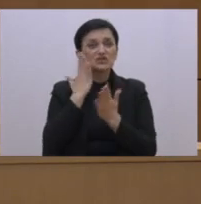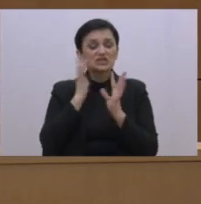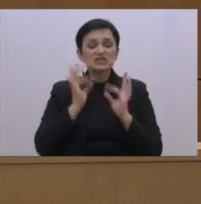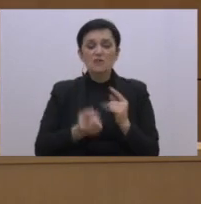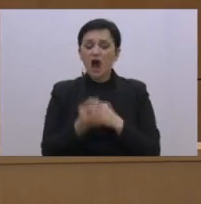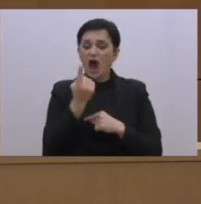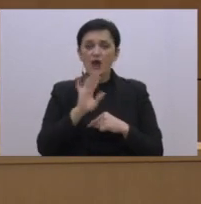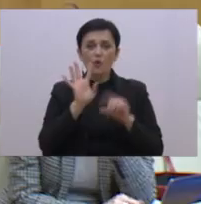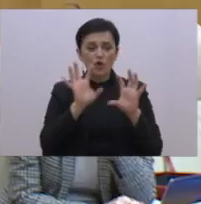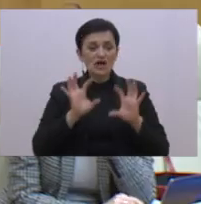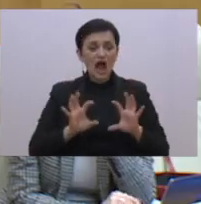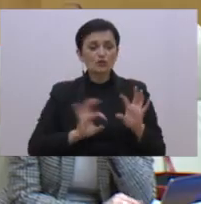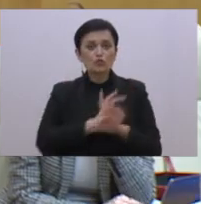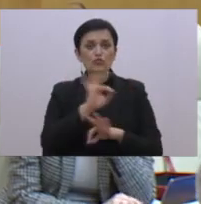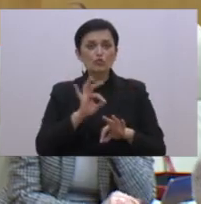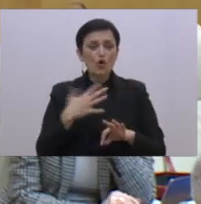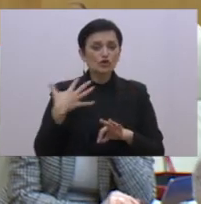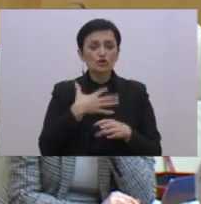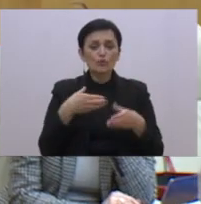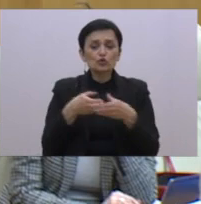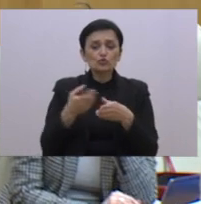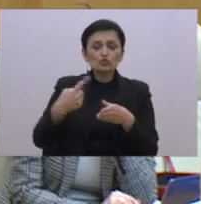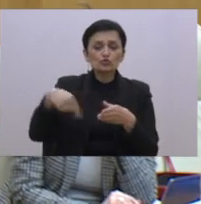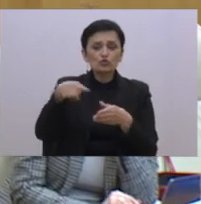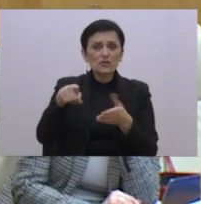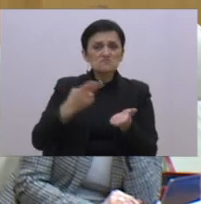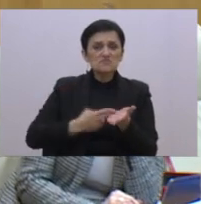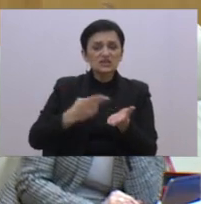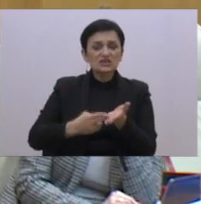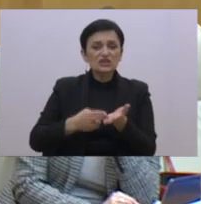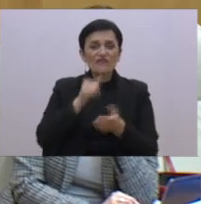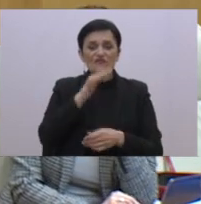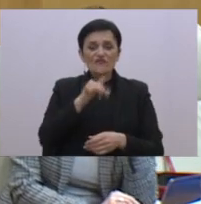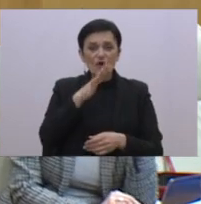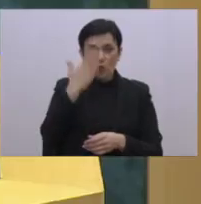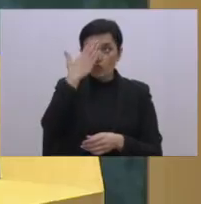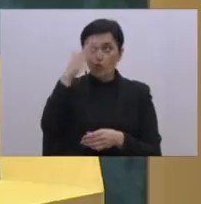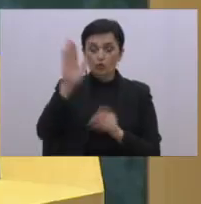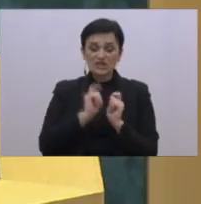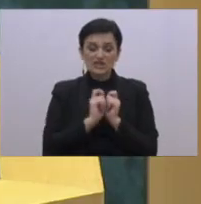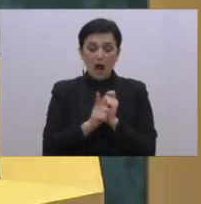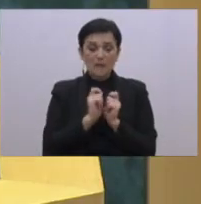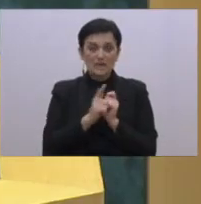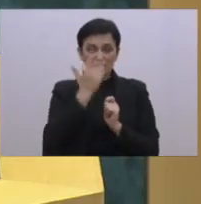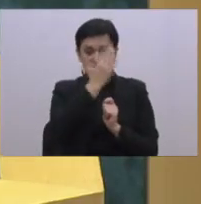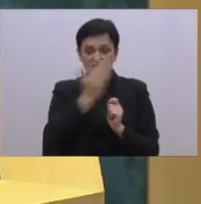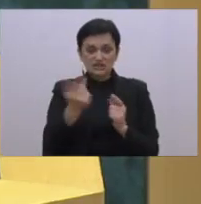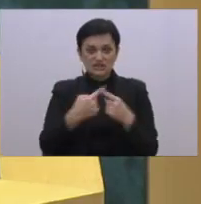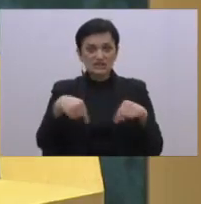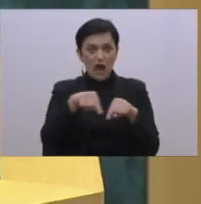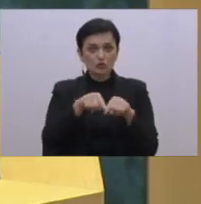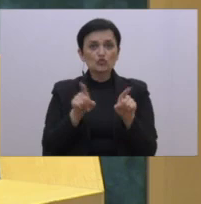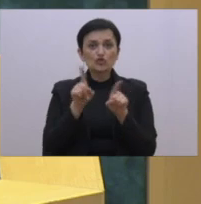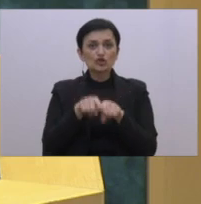აღმოჩნდა კანონპროექტით შეშფოთებული ჯგუფების მაშინდელი მტკიცება, თითქოს უცხოური დაფინანსება საზოგადოებისთვის